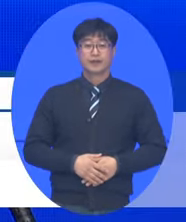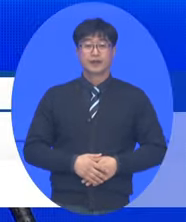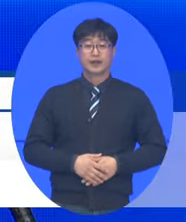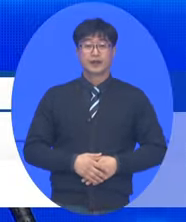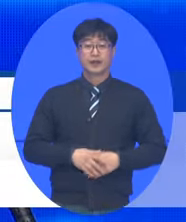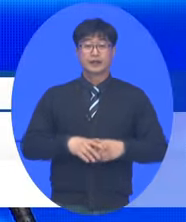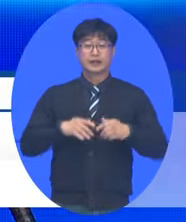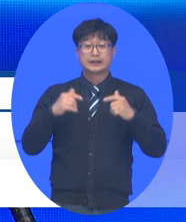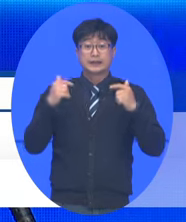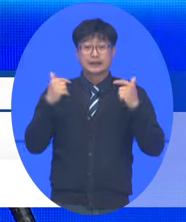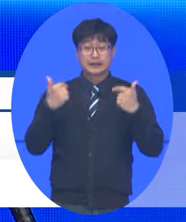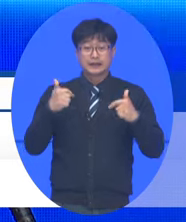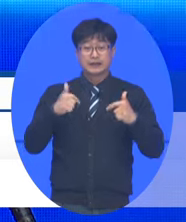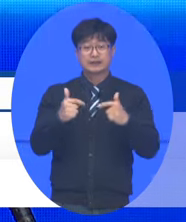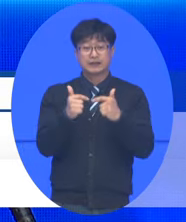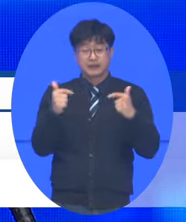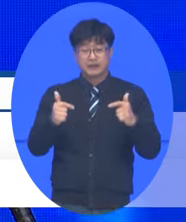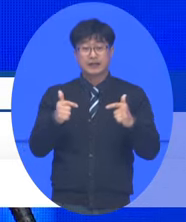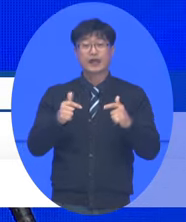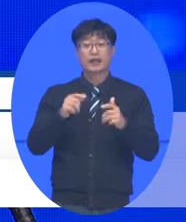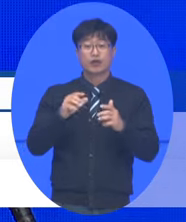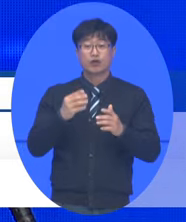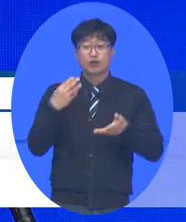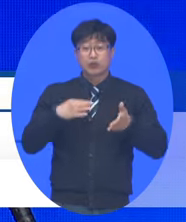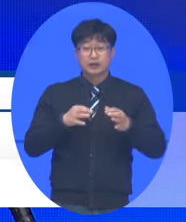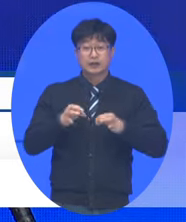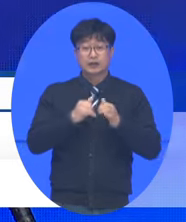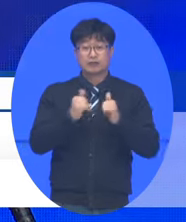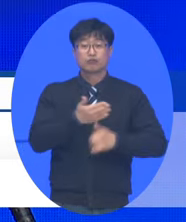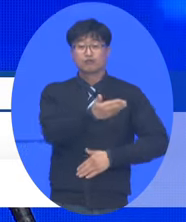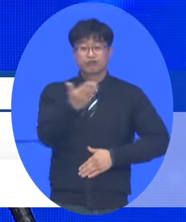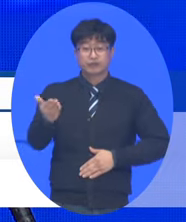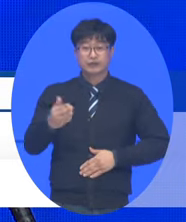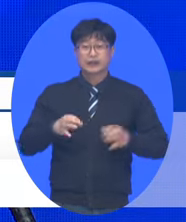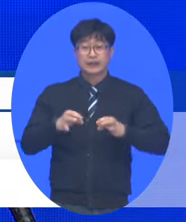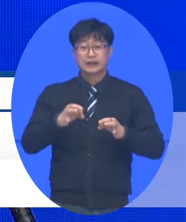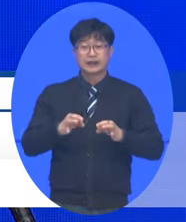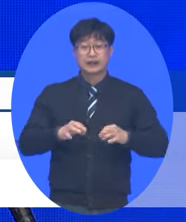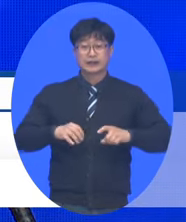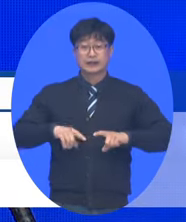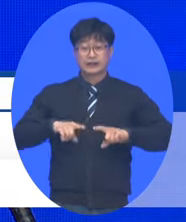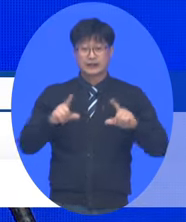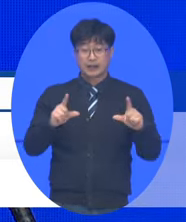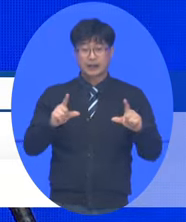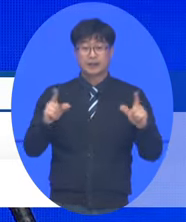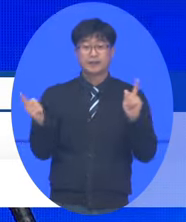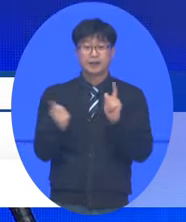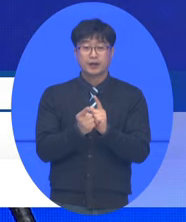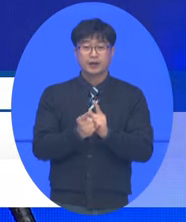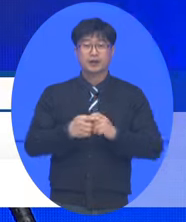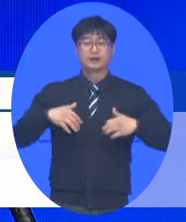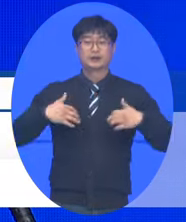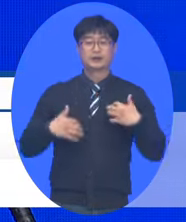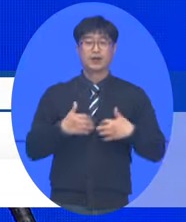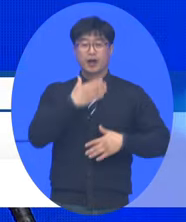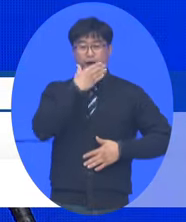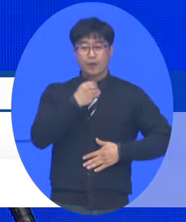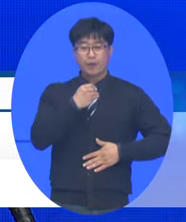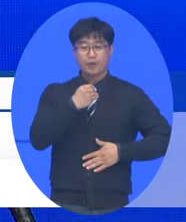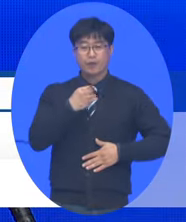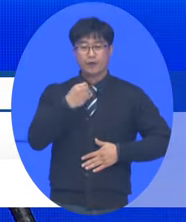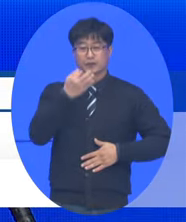거듭될수록 우리 경기도 상인 여러분들께서 상인회를 맞이해서 정말 즐겁고